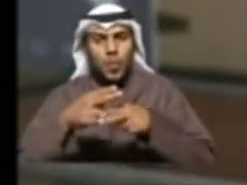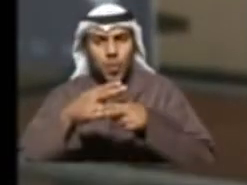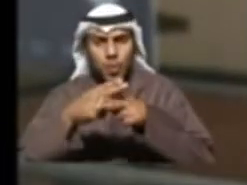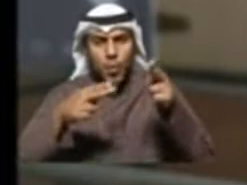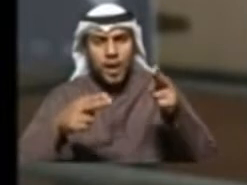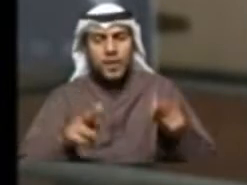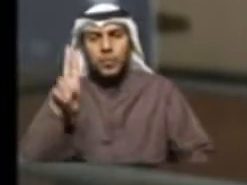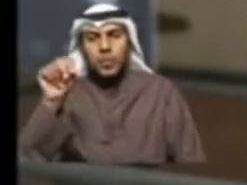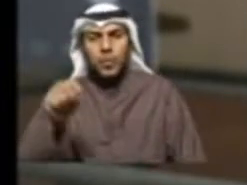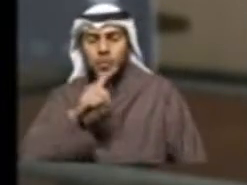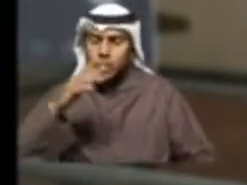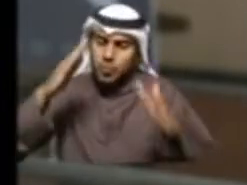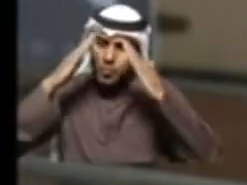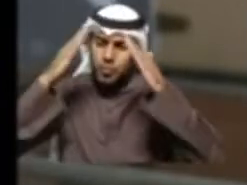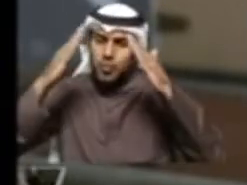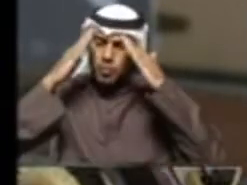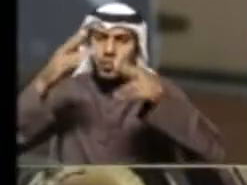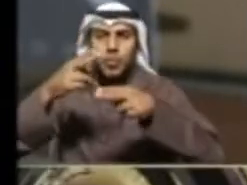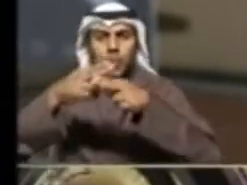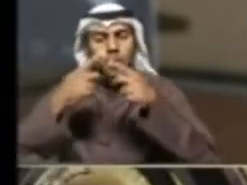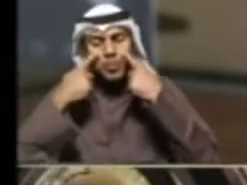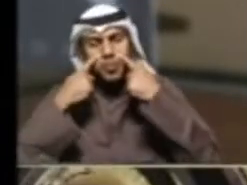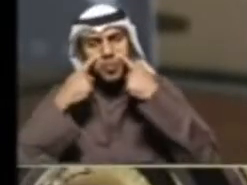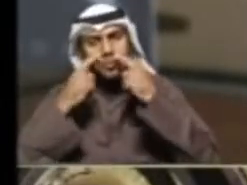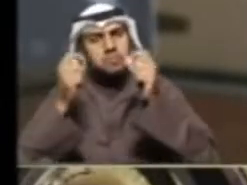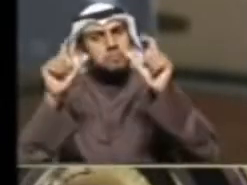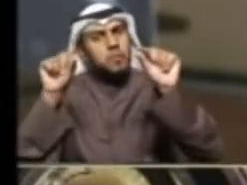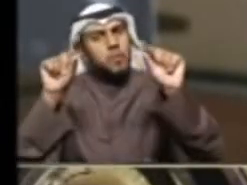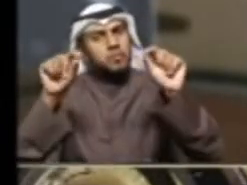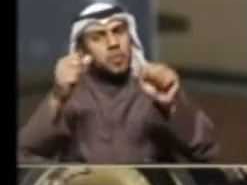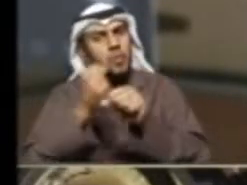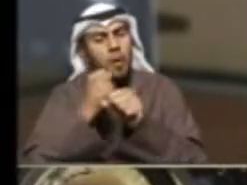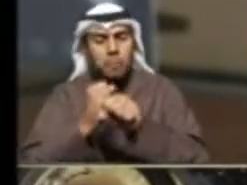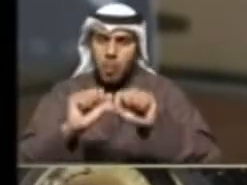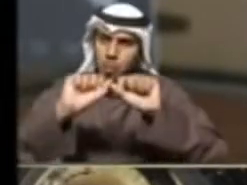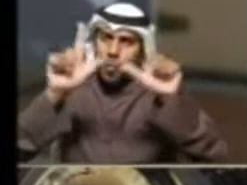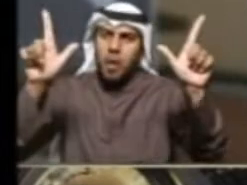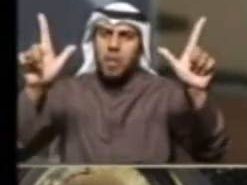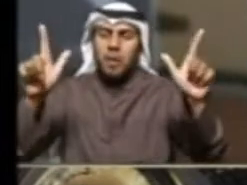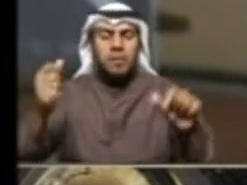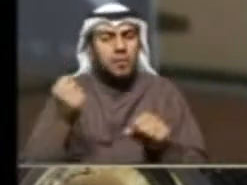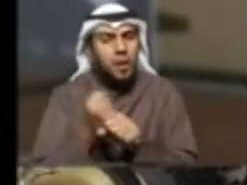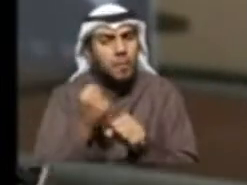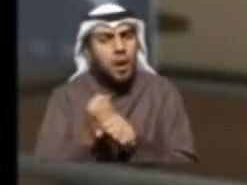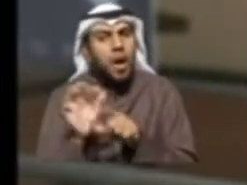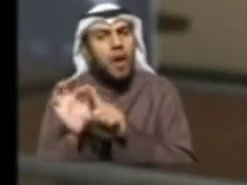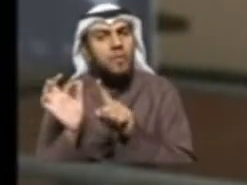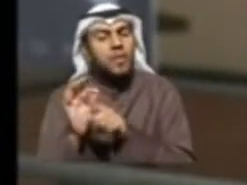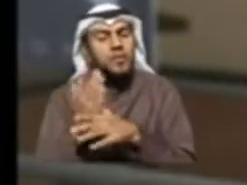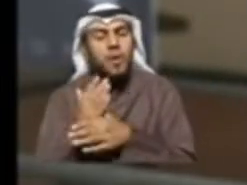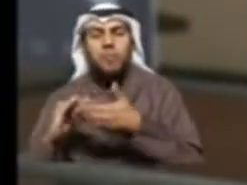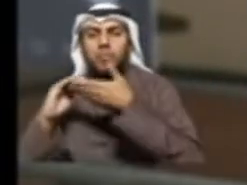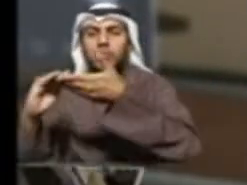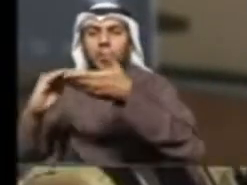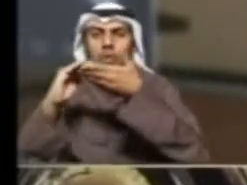الأمم المتحدة ممنونة لدولة الكويت لما تقوم به من أعمال إنسانية، والأمين العام للأمم المتحدة أنتوني غوتيريس ممنون لما تقوم به